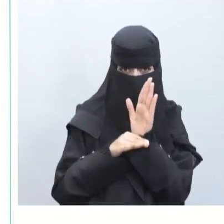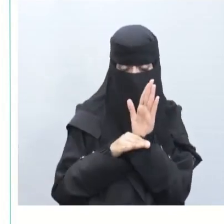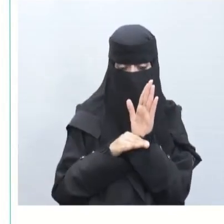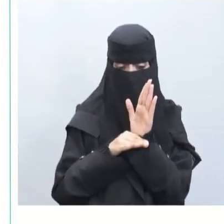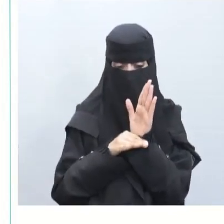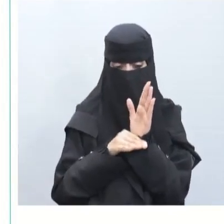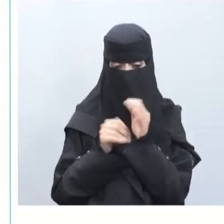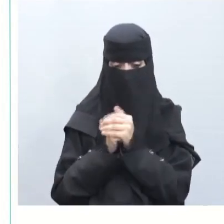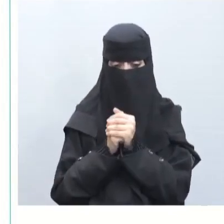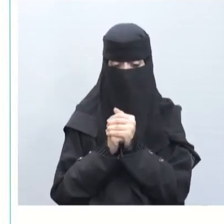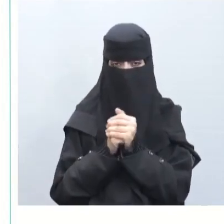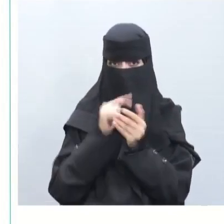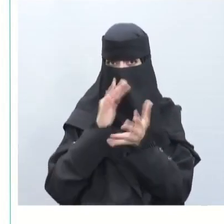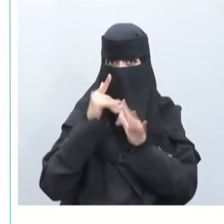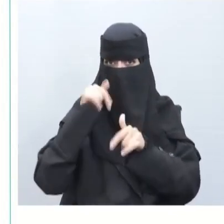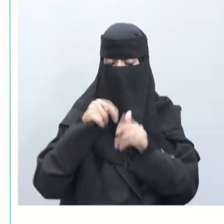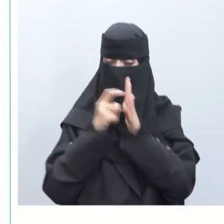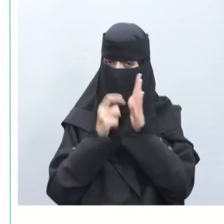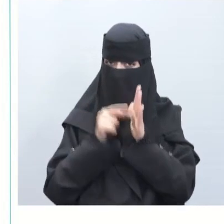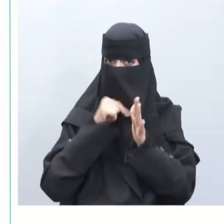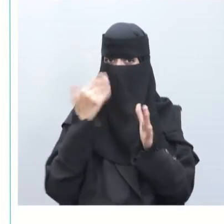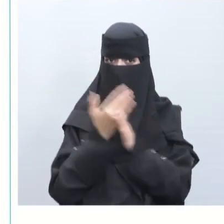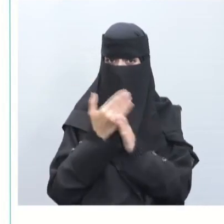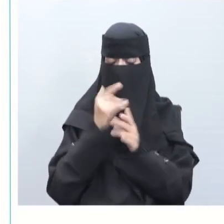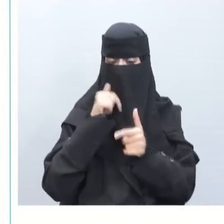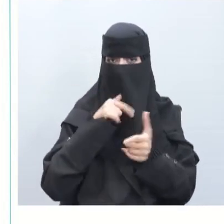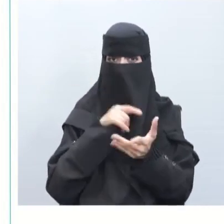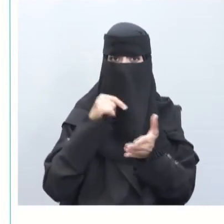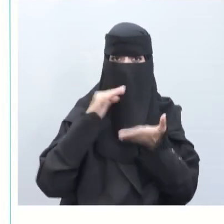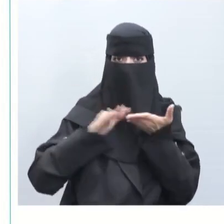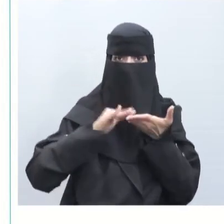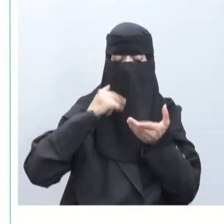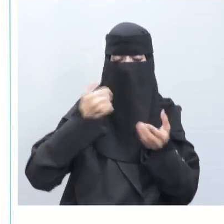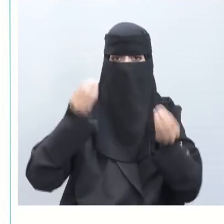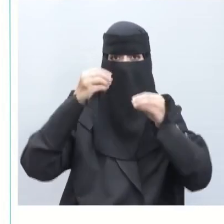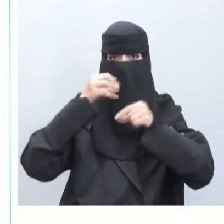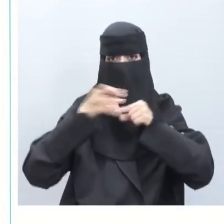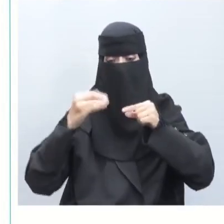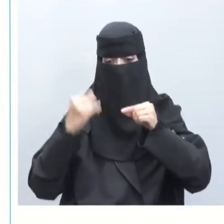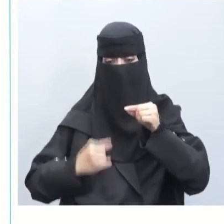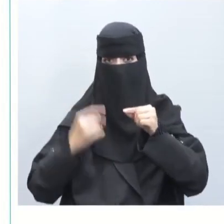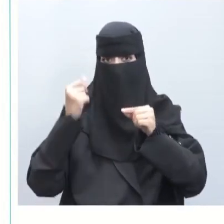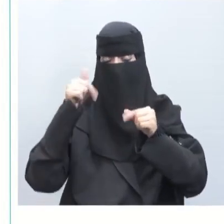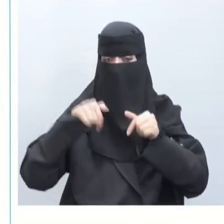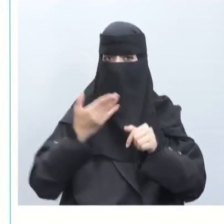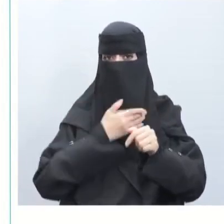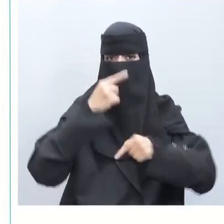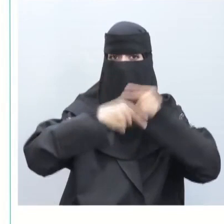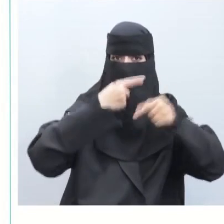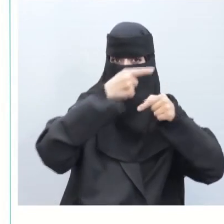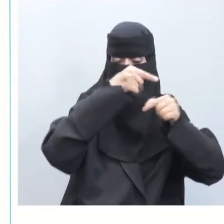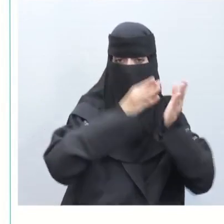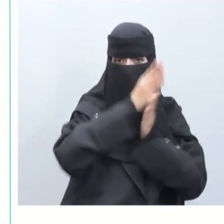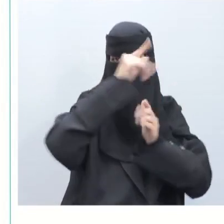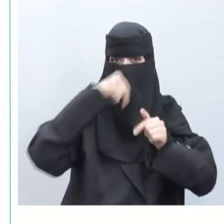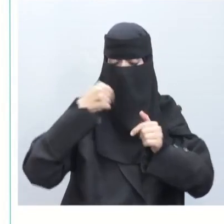الادنى ووفقا بالتاكيد للقوانين من اجل تقليل مخاطر تكبد خساره ماليه وبالتالي سيؤثر على استدامه الفعاليه